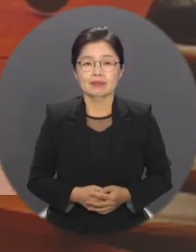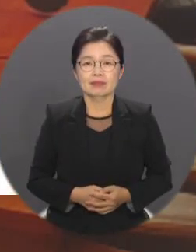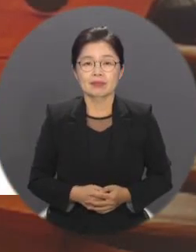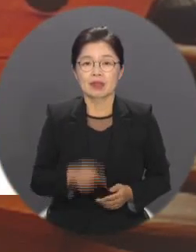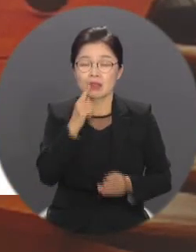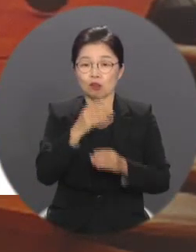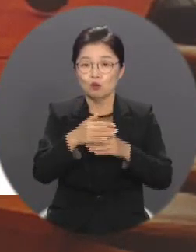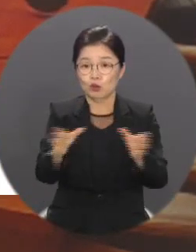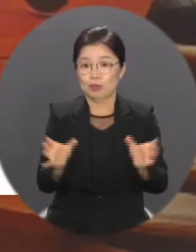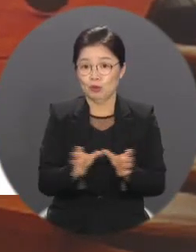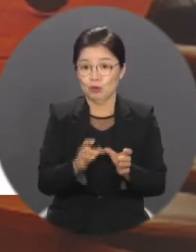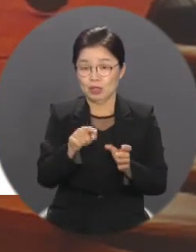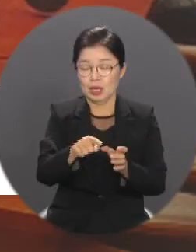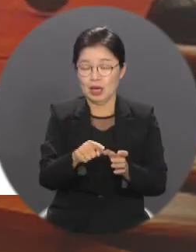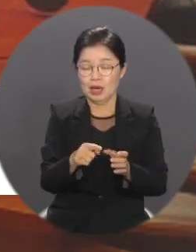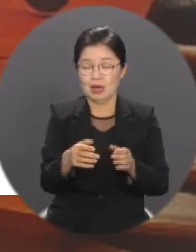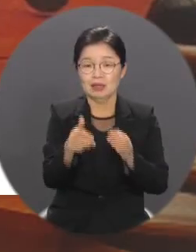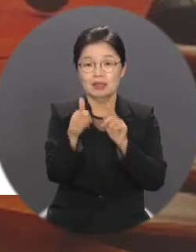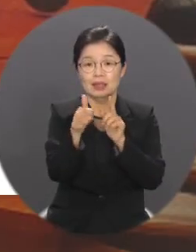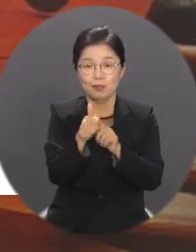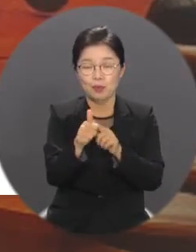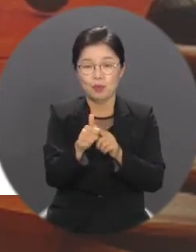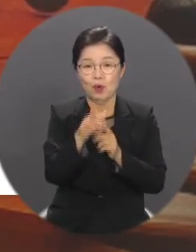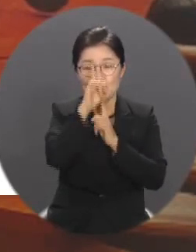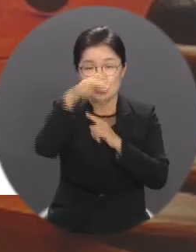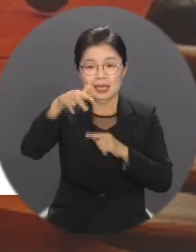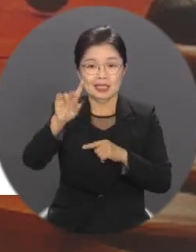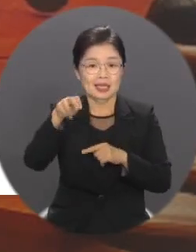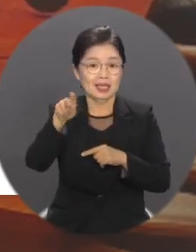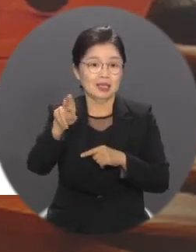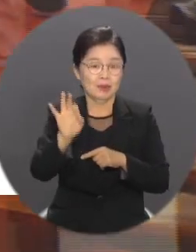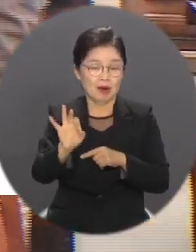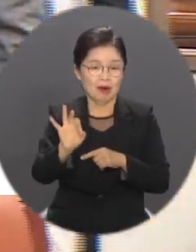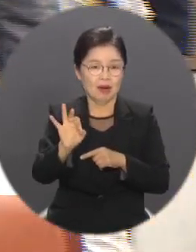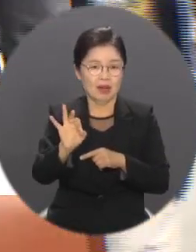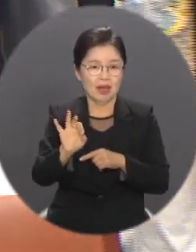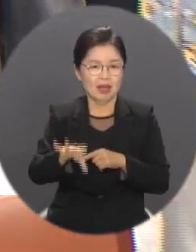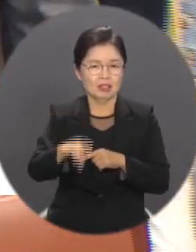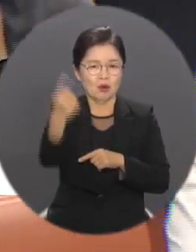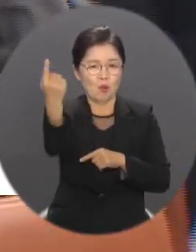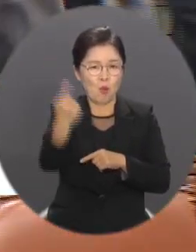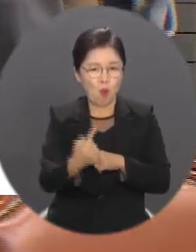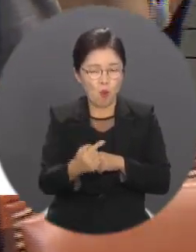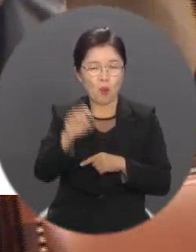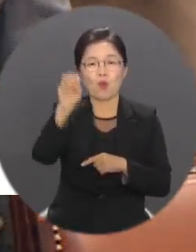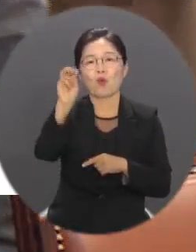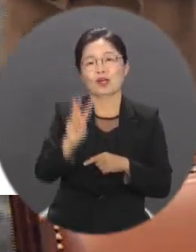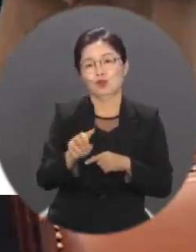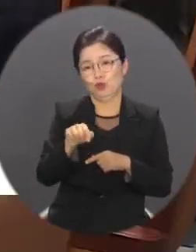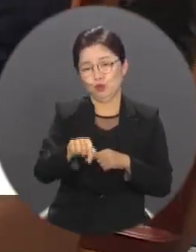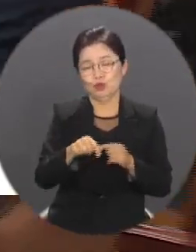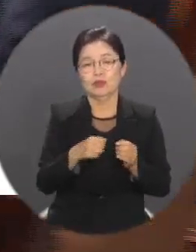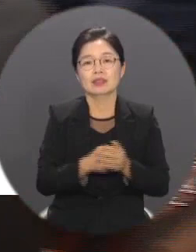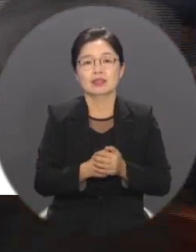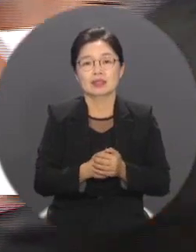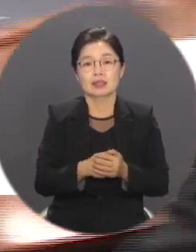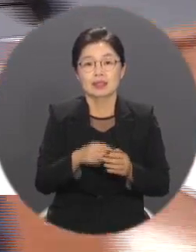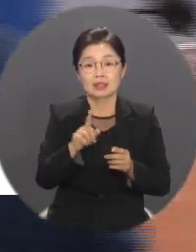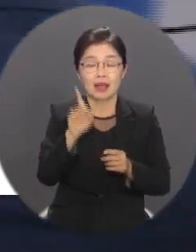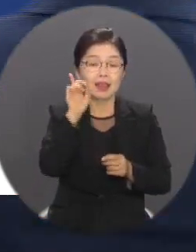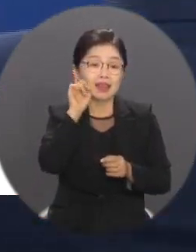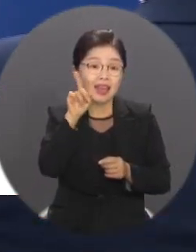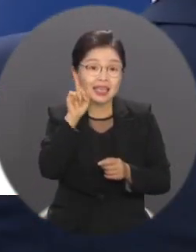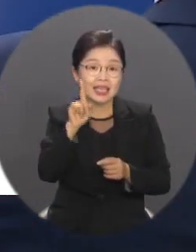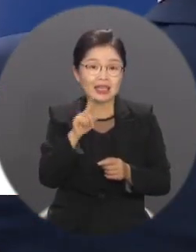더불어 민주당 이재명 당 대표가 취임 직후 첫 지역 일정으로 광주를 방문 합니다 이재명 대표는 내일